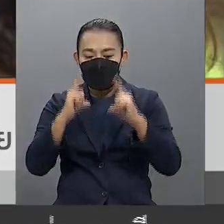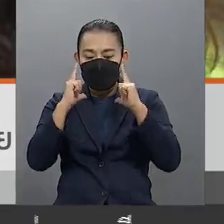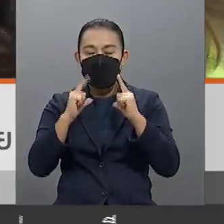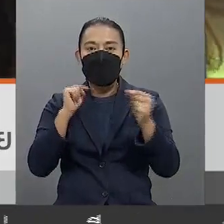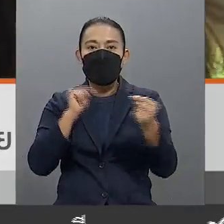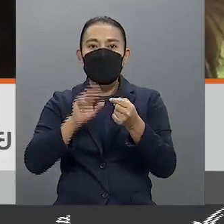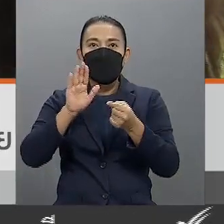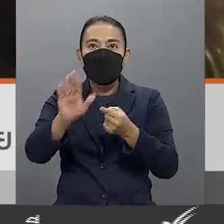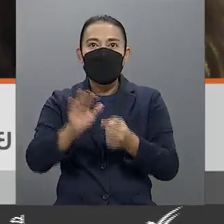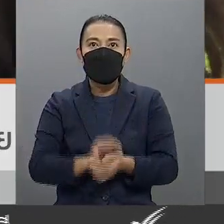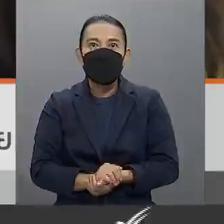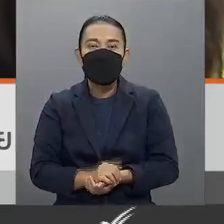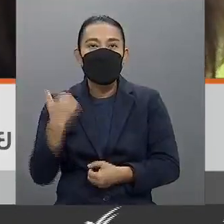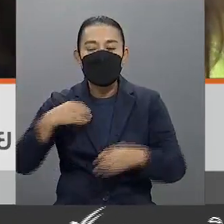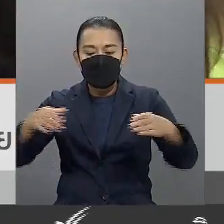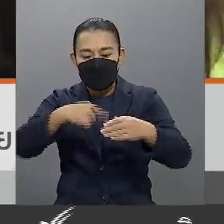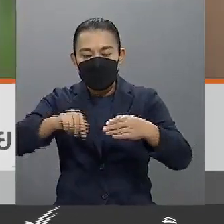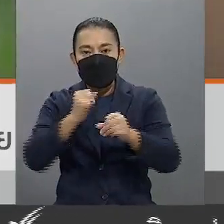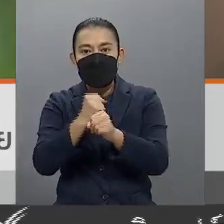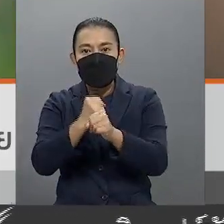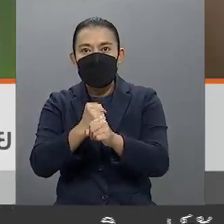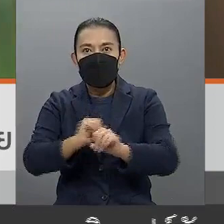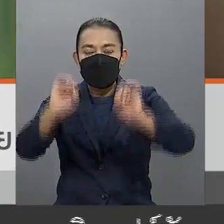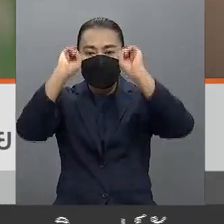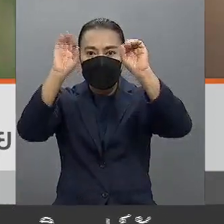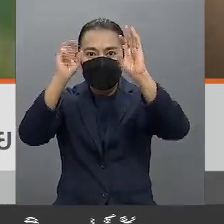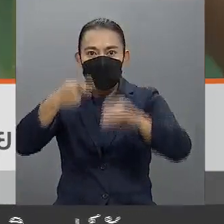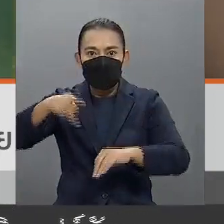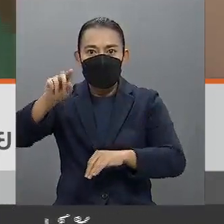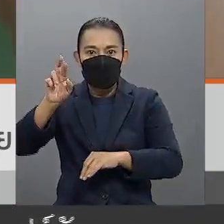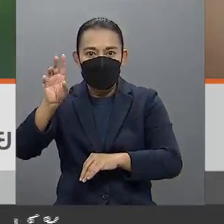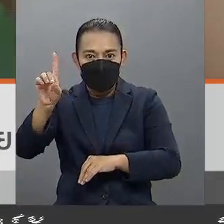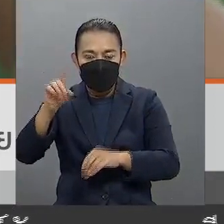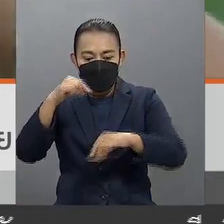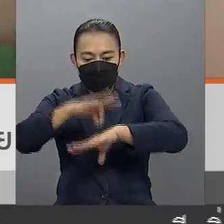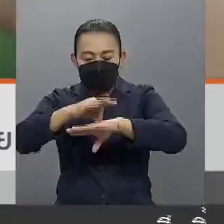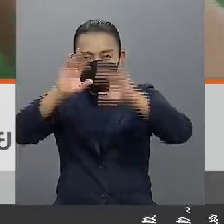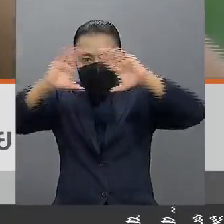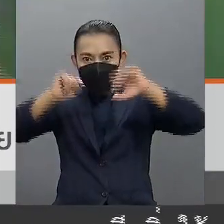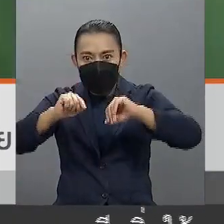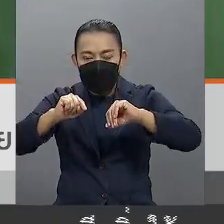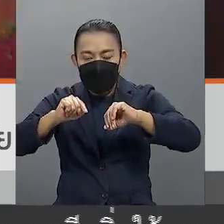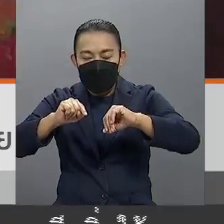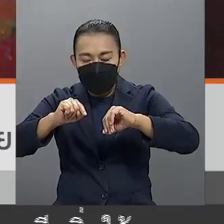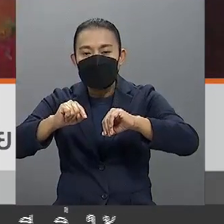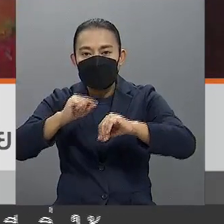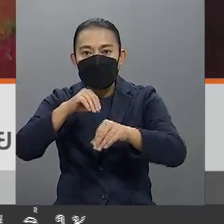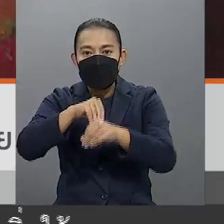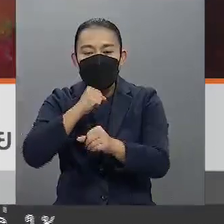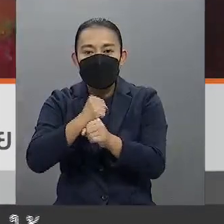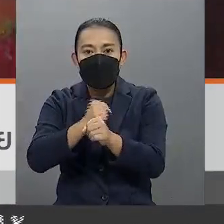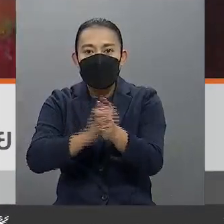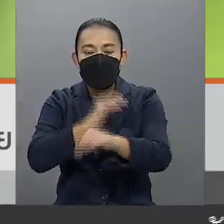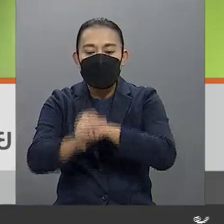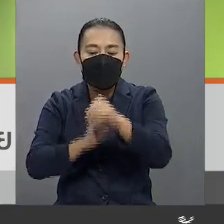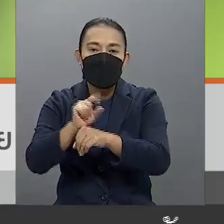ปมปัญหาที่ทำให้อาจารย์ประดิษฐ์ก้าวออกจากระบบราชการที่อยู่มานาน25ปีแต่ยังมีการ